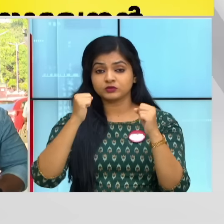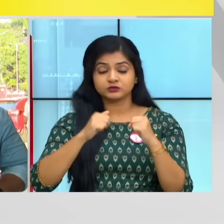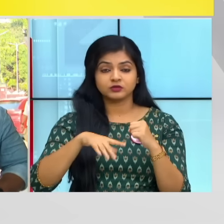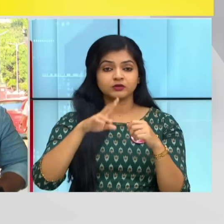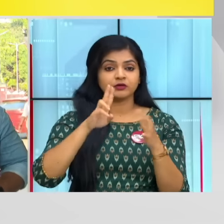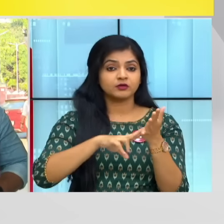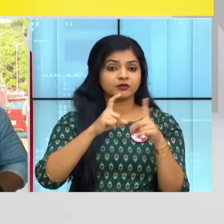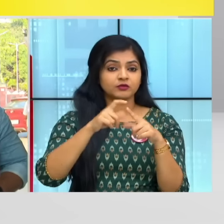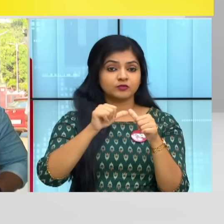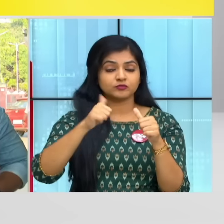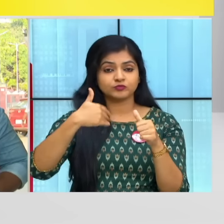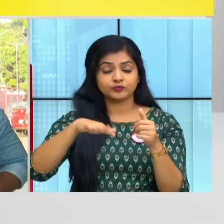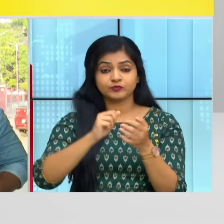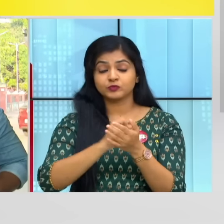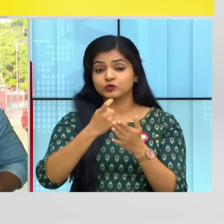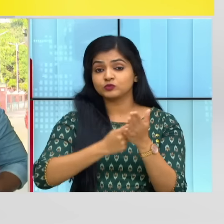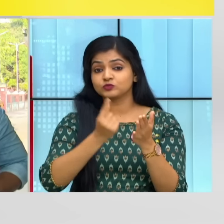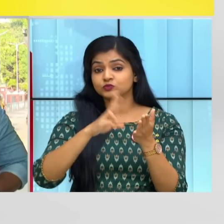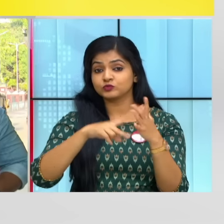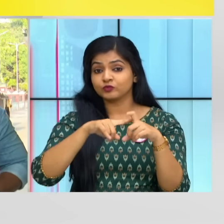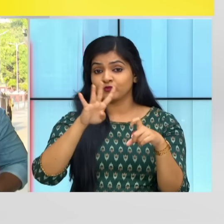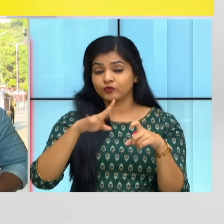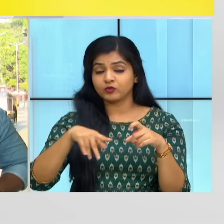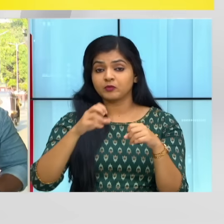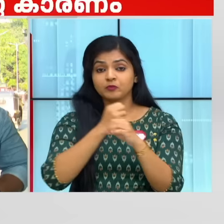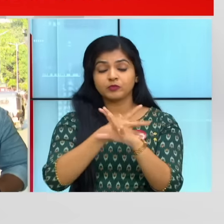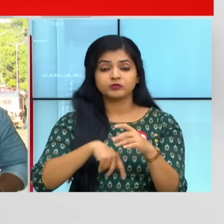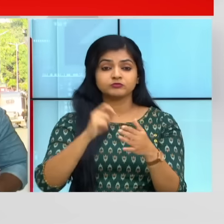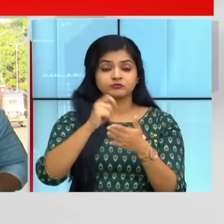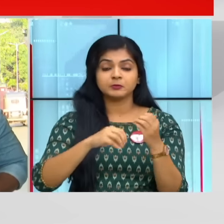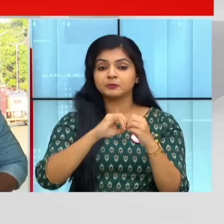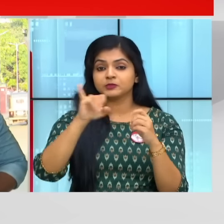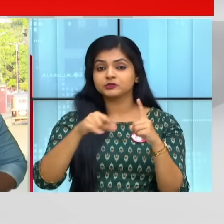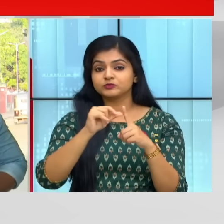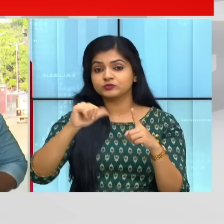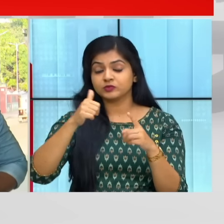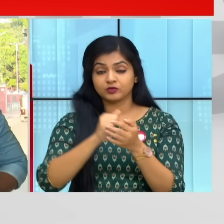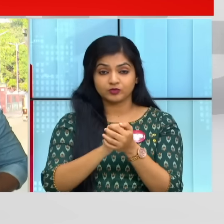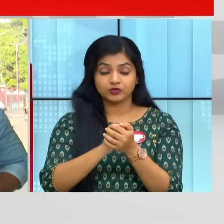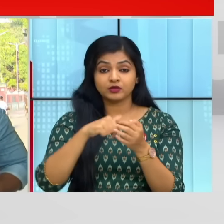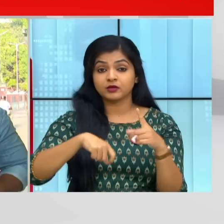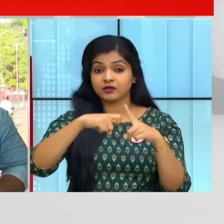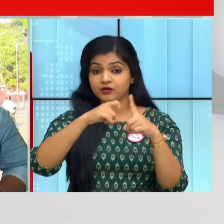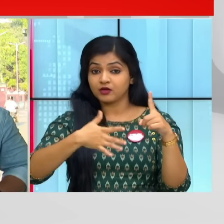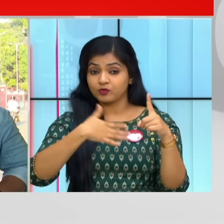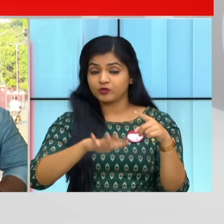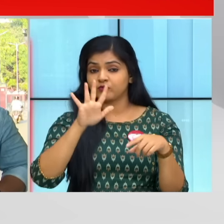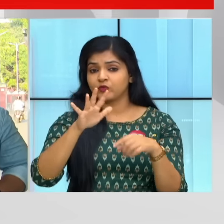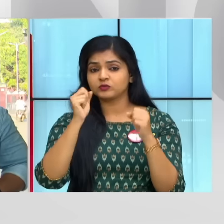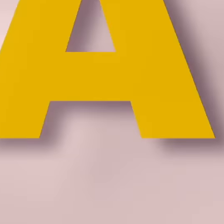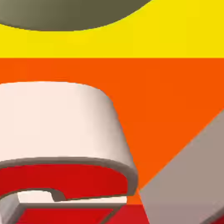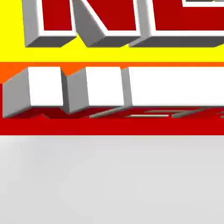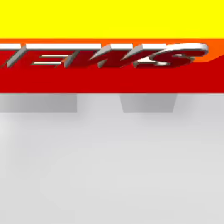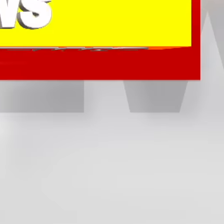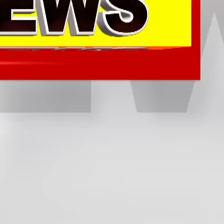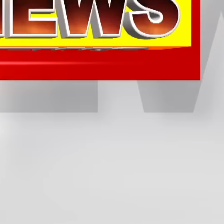തന്നെ മാധ്യമങ്ങൾക്ക് പോലും അത് എഴുതേണ്ടി വരുമെന്ന് അദ്ദേഹം വ്യക്തമാക്കുന്നുണ്ട്. ചുരുങ്ങിയത് 5 സീറ്റിൽ കേരളത്തിൽ വിജയിക്കും എന്ന് പ്രകാശ് ജാവ്ദേക്കർ പറഞ്ഞു.